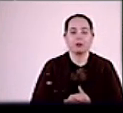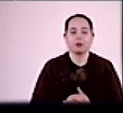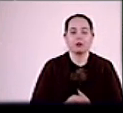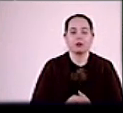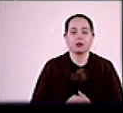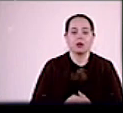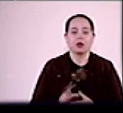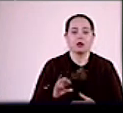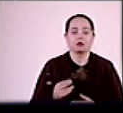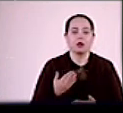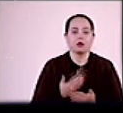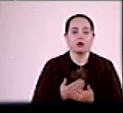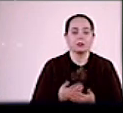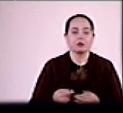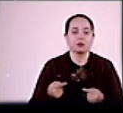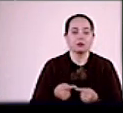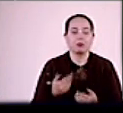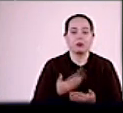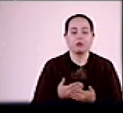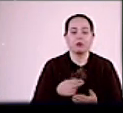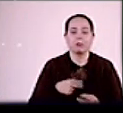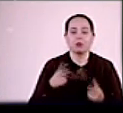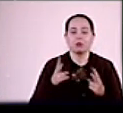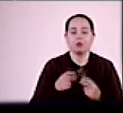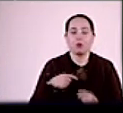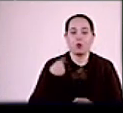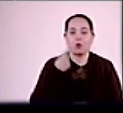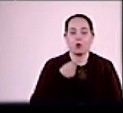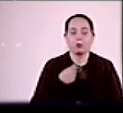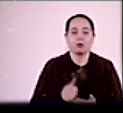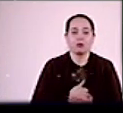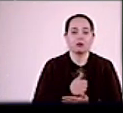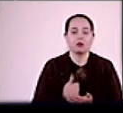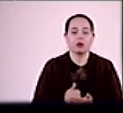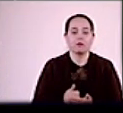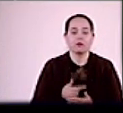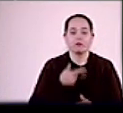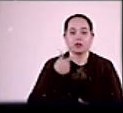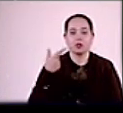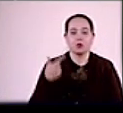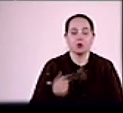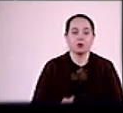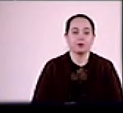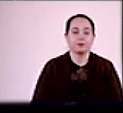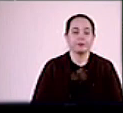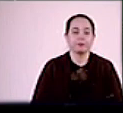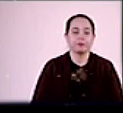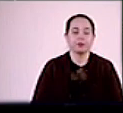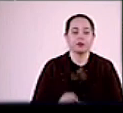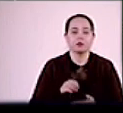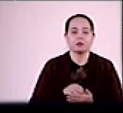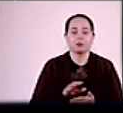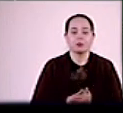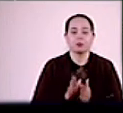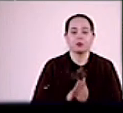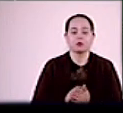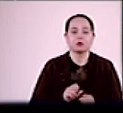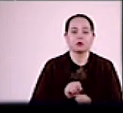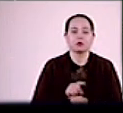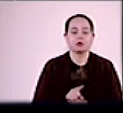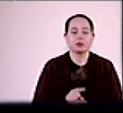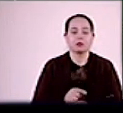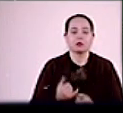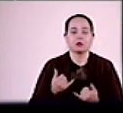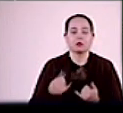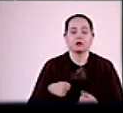На конкретном примере мы рассмотрели образ главного героя. Запишите, пожалуйста, задание